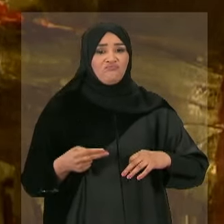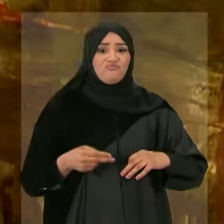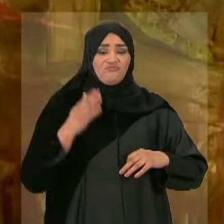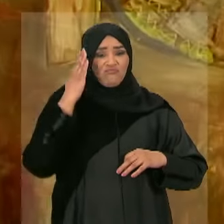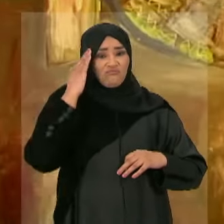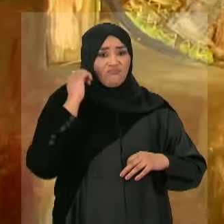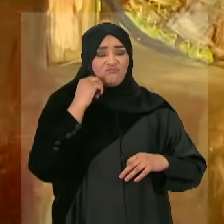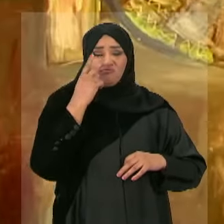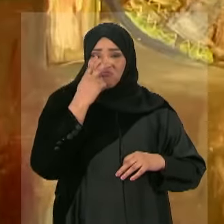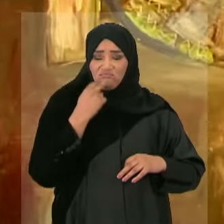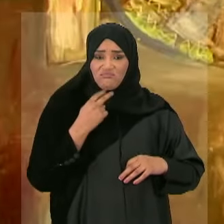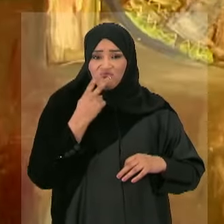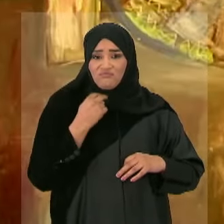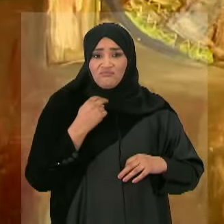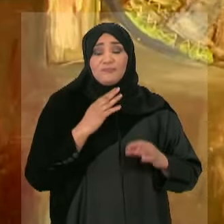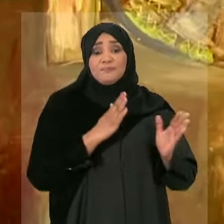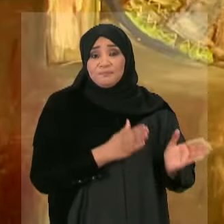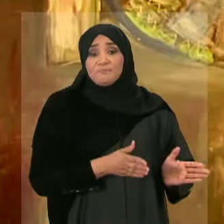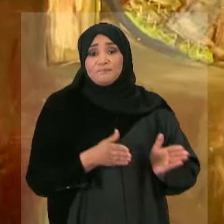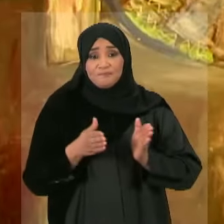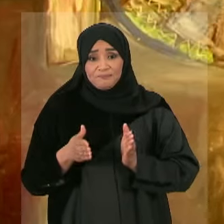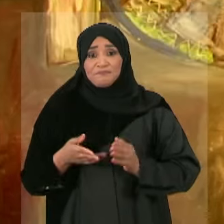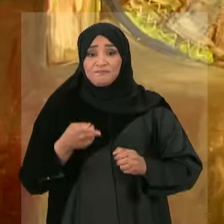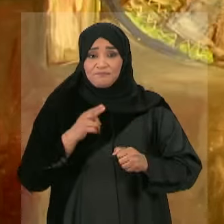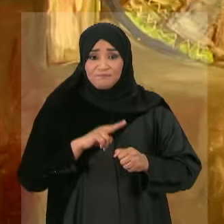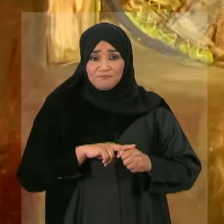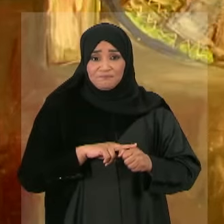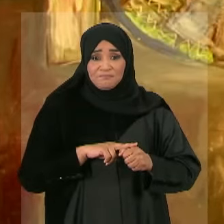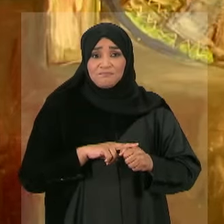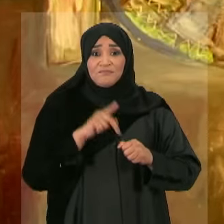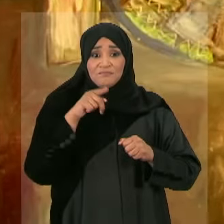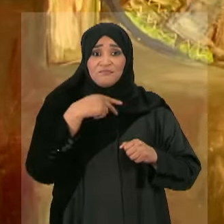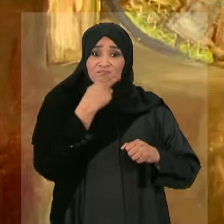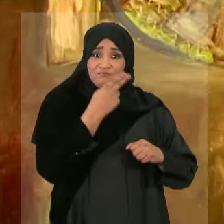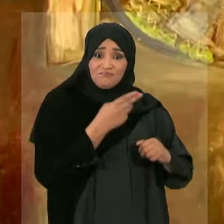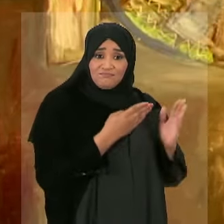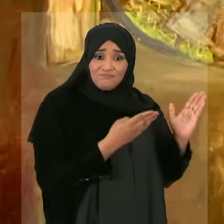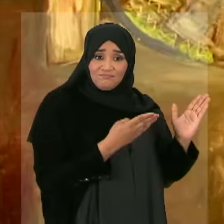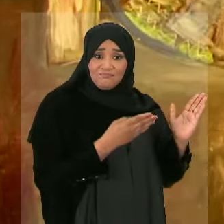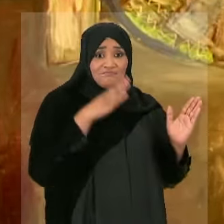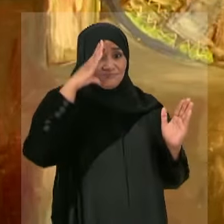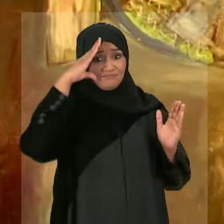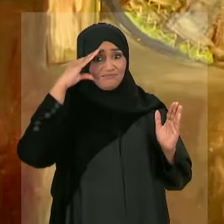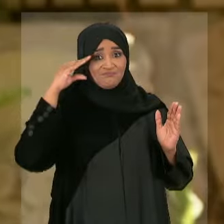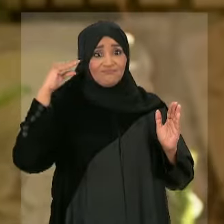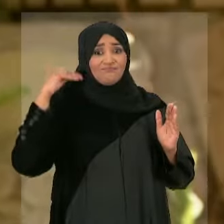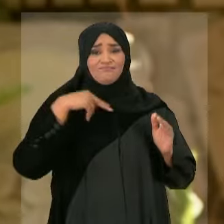في مثلاً لوحة تانية اللي رسمتها على الناصري لما كان في ناس من خارج المدينة تدس بين أهل الناصر